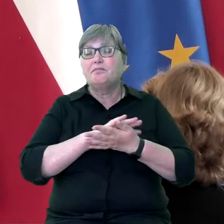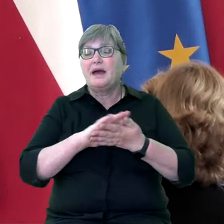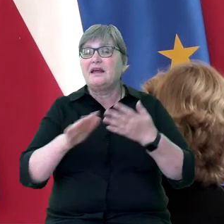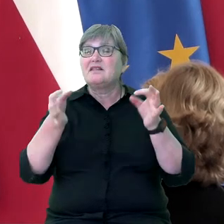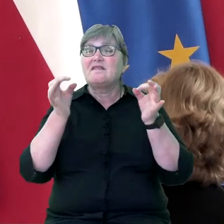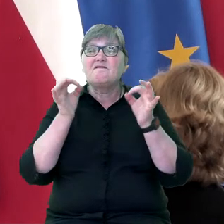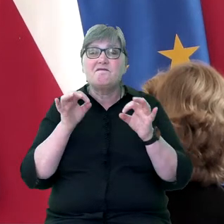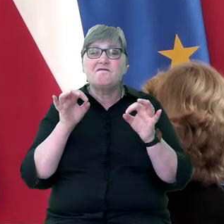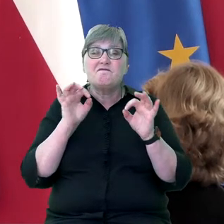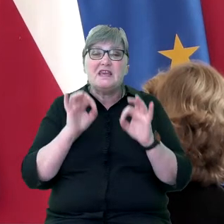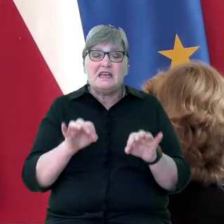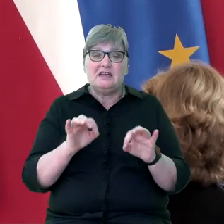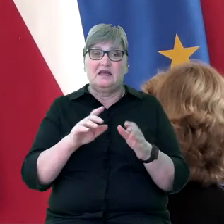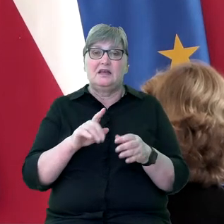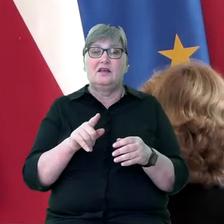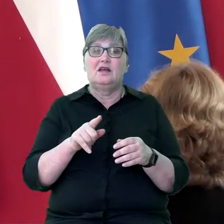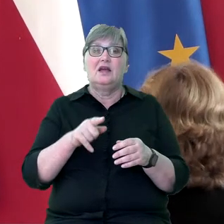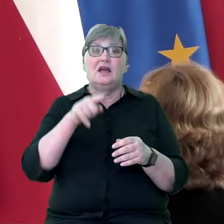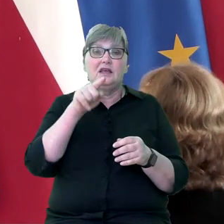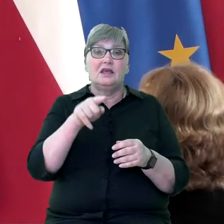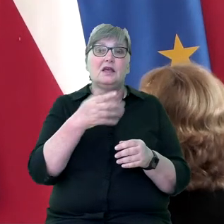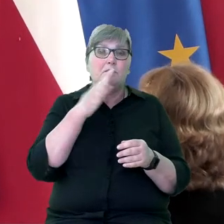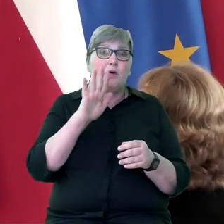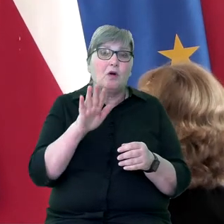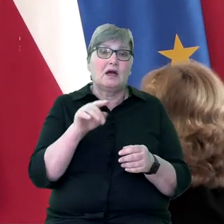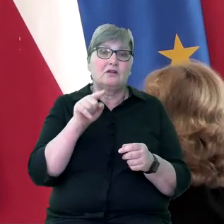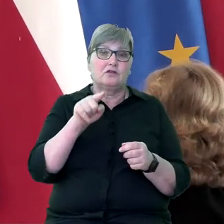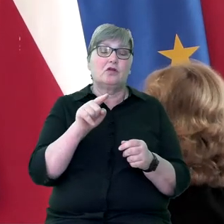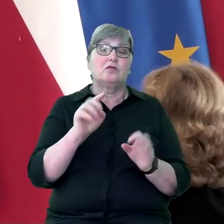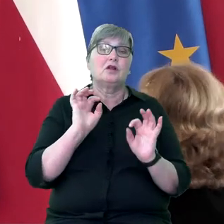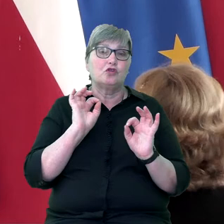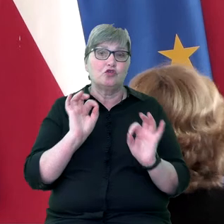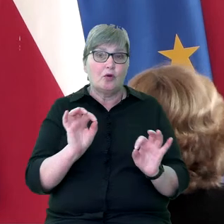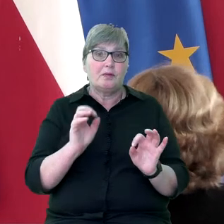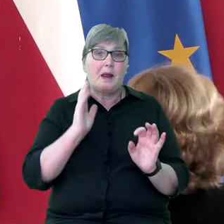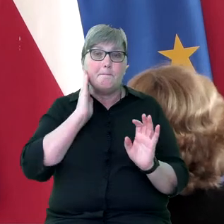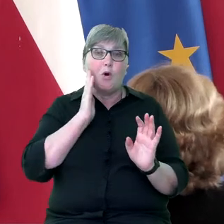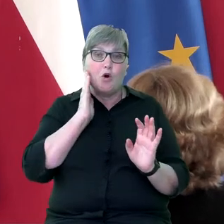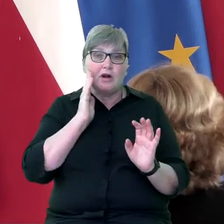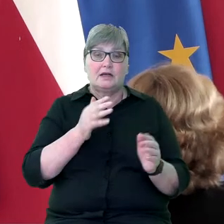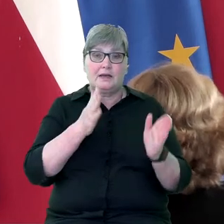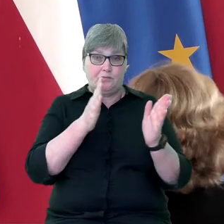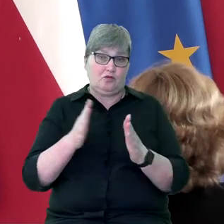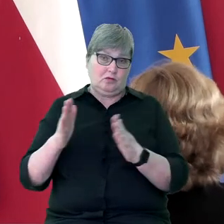nieskazitelna obywatelsko oraz wykazująca się moralnością charakteru.